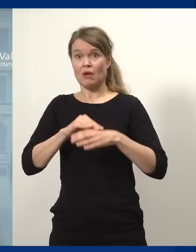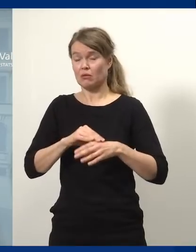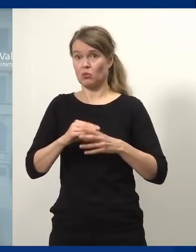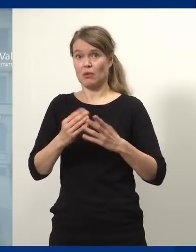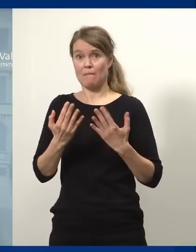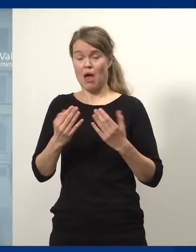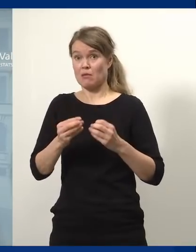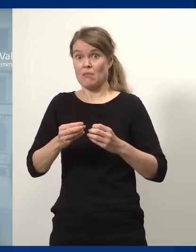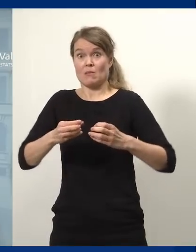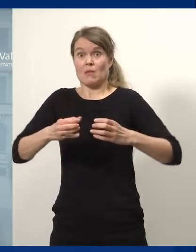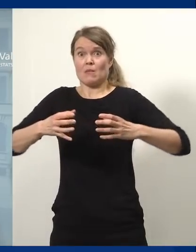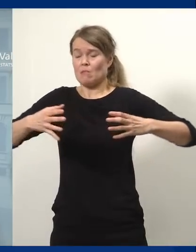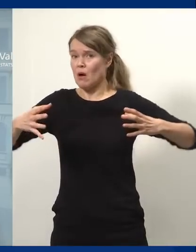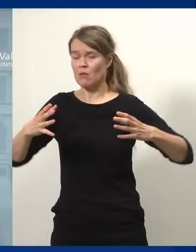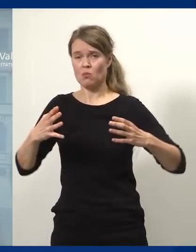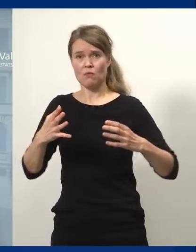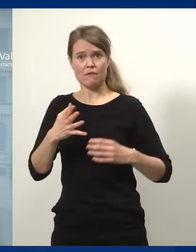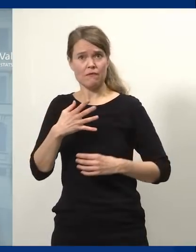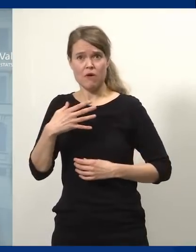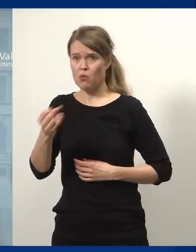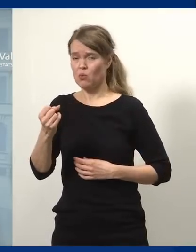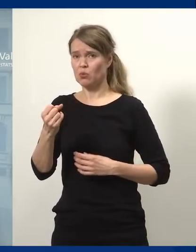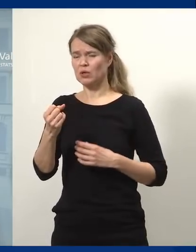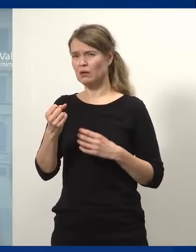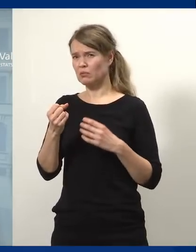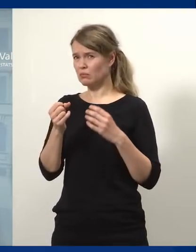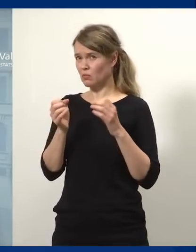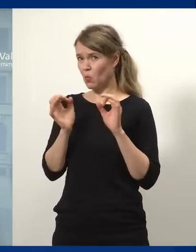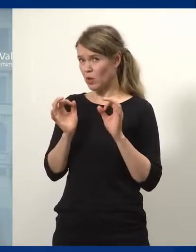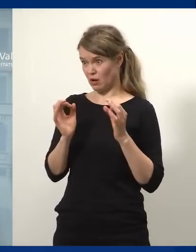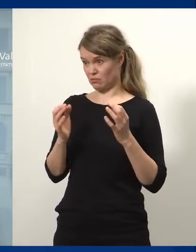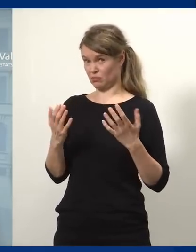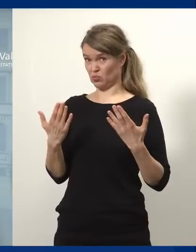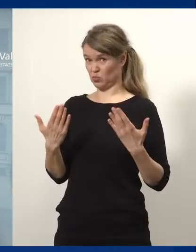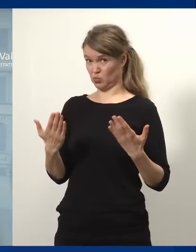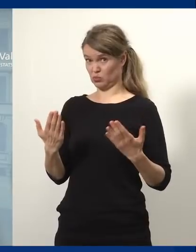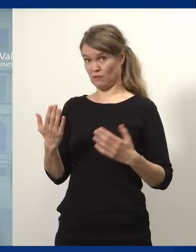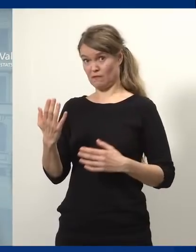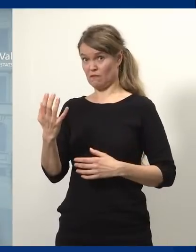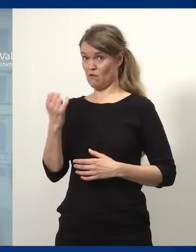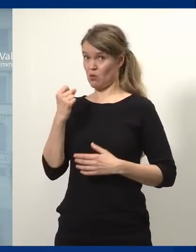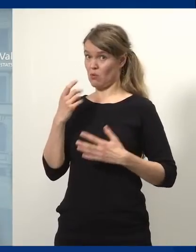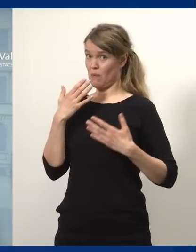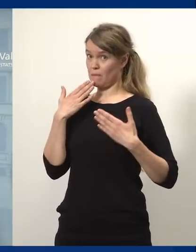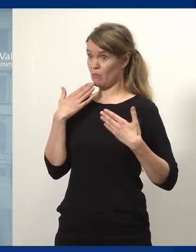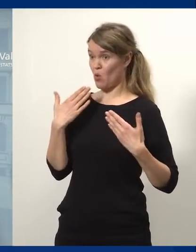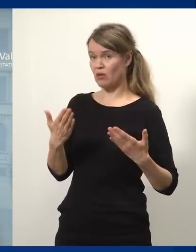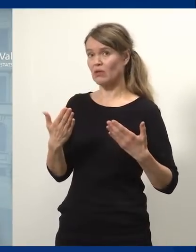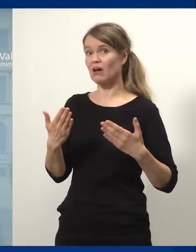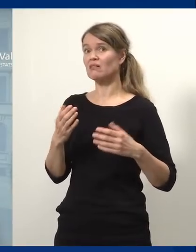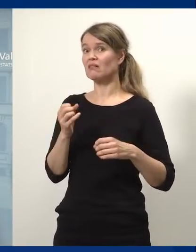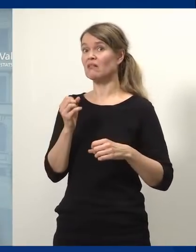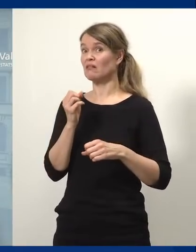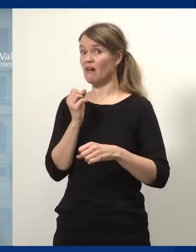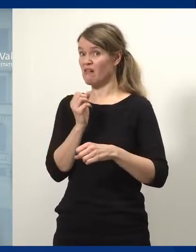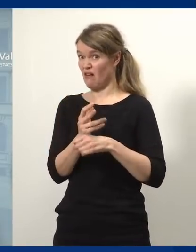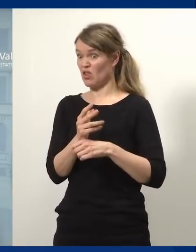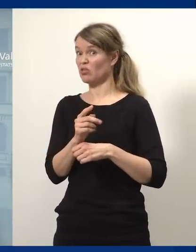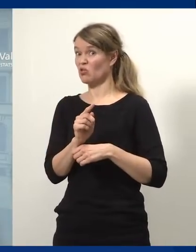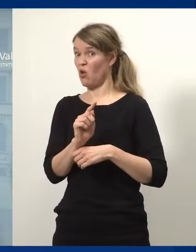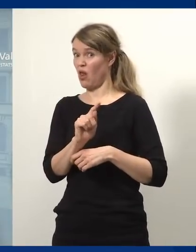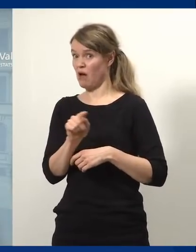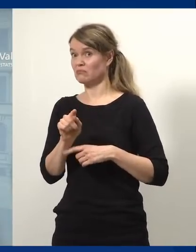Niin voidaanko tässä vaiheessa nyt jo myöntää, että todellisuudessa nämä ravintolat tulee pysymään osassa